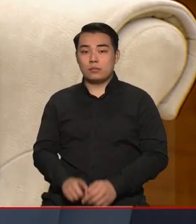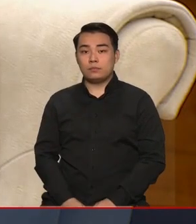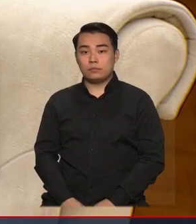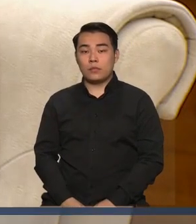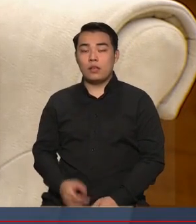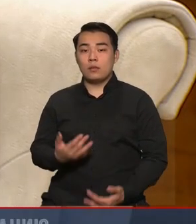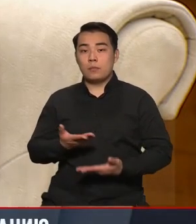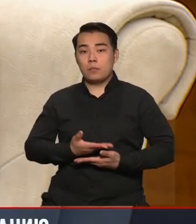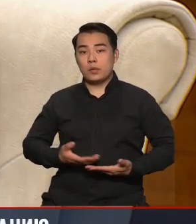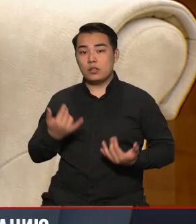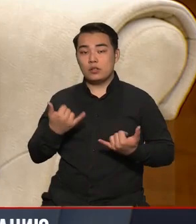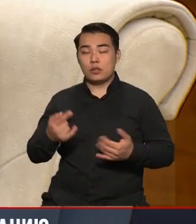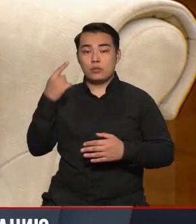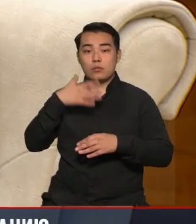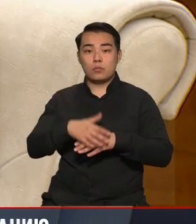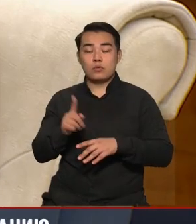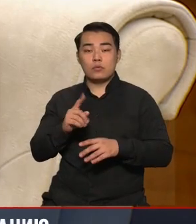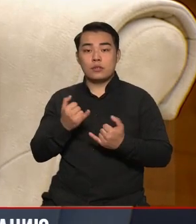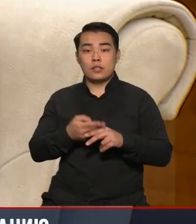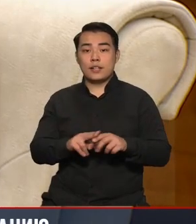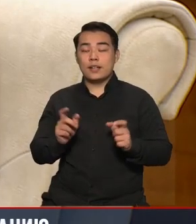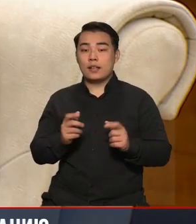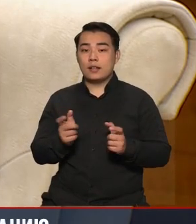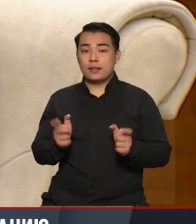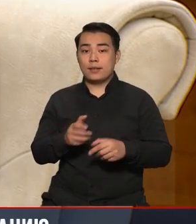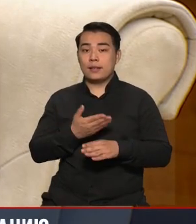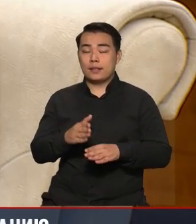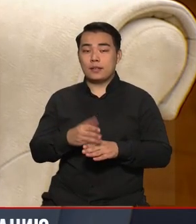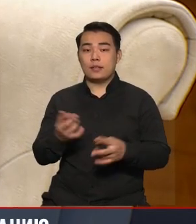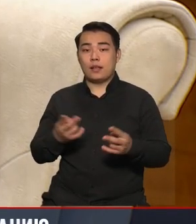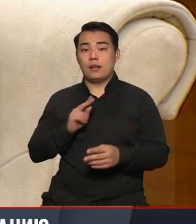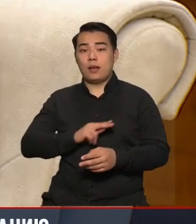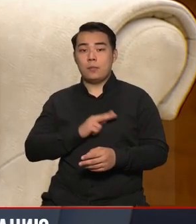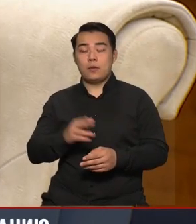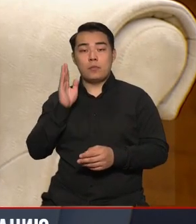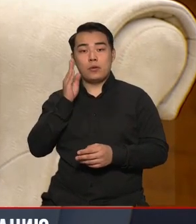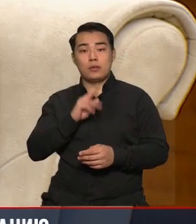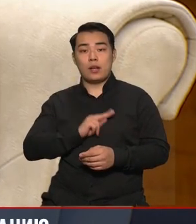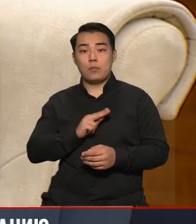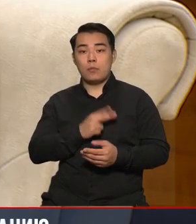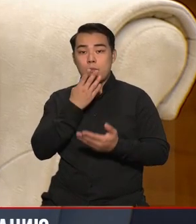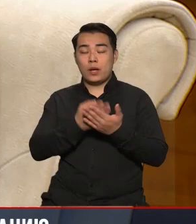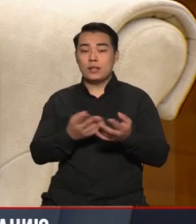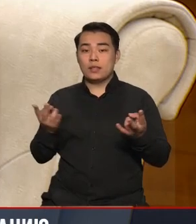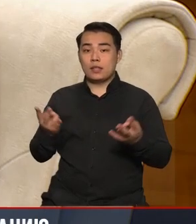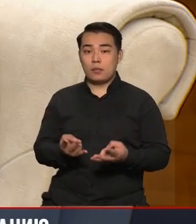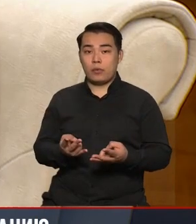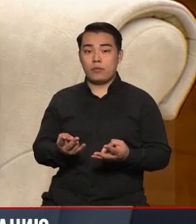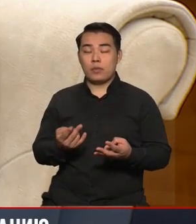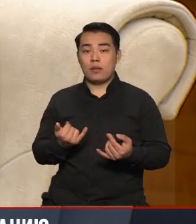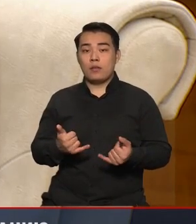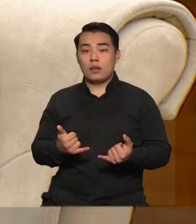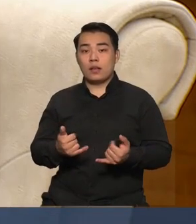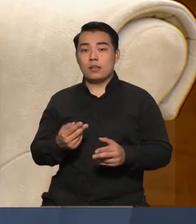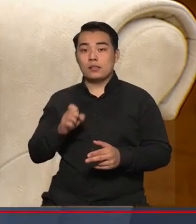мы считаем, что для снижения закредитованности населения необходимо провести дальнейшую либерализацию требований,